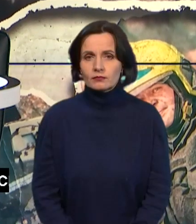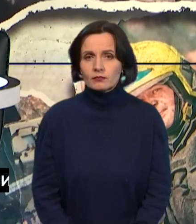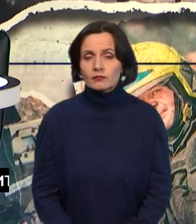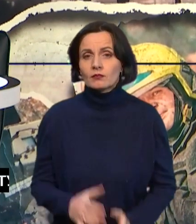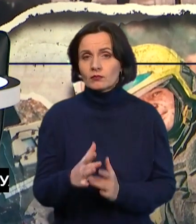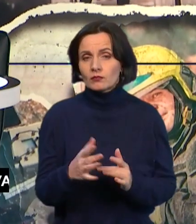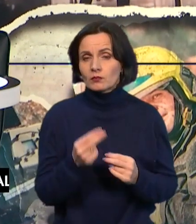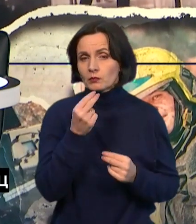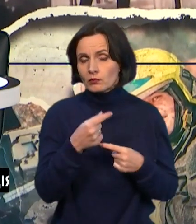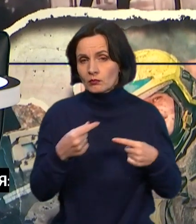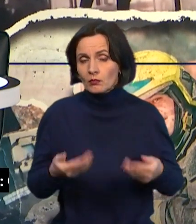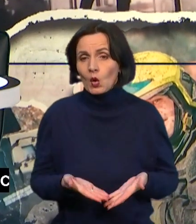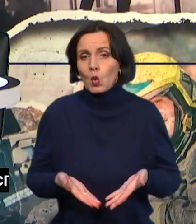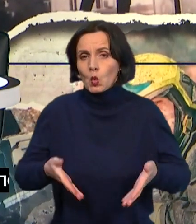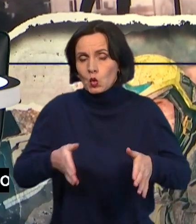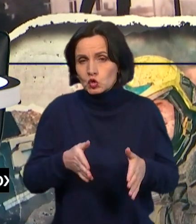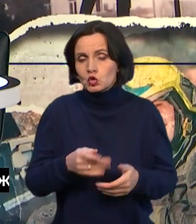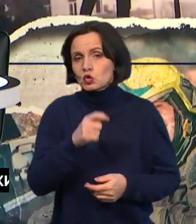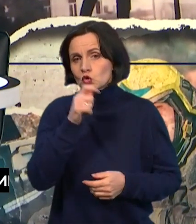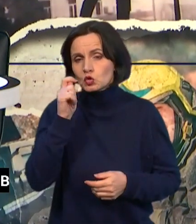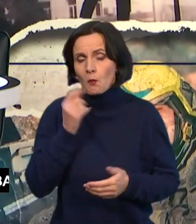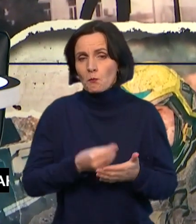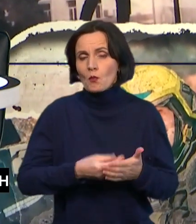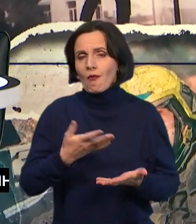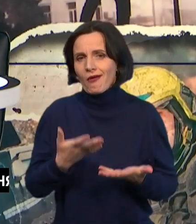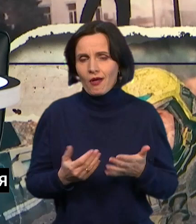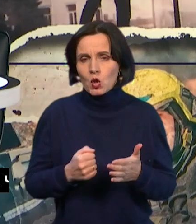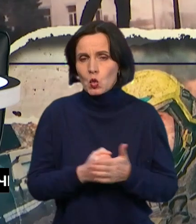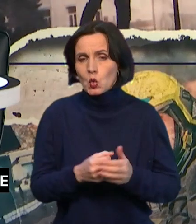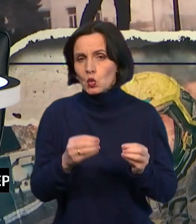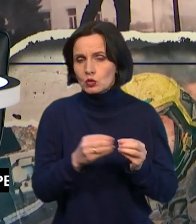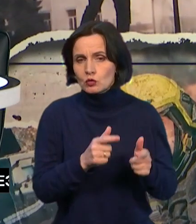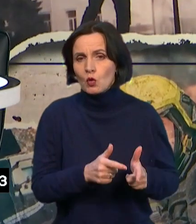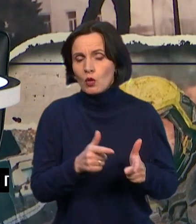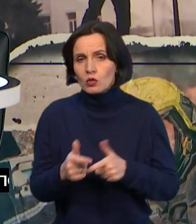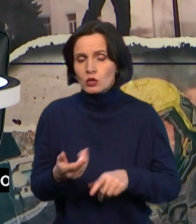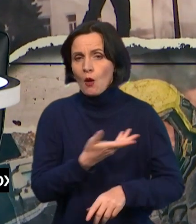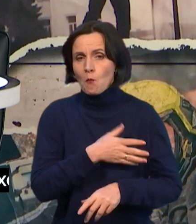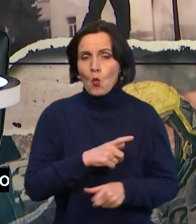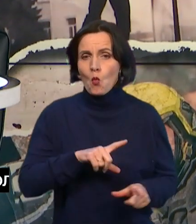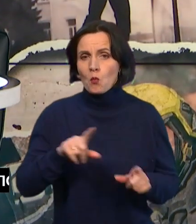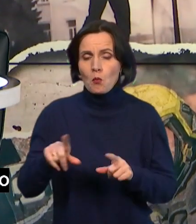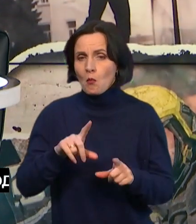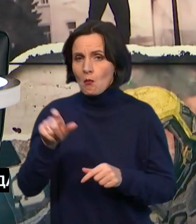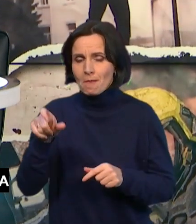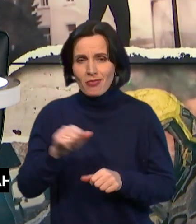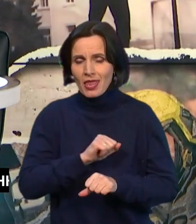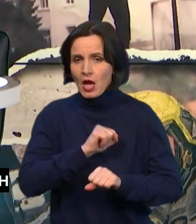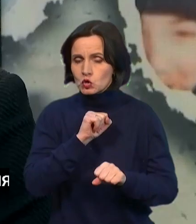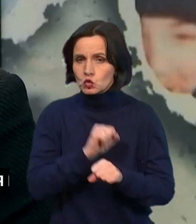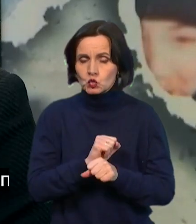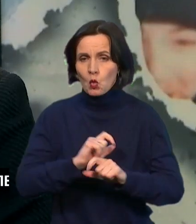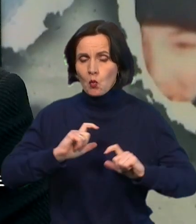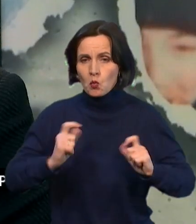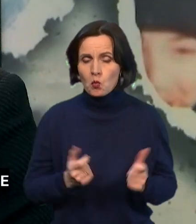Різдвяний продуктовий кошик в Україні подорожчає, якщо до 10 грудня польські перевізники не припинять блокувати пункти пропуску